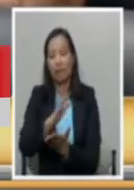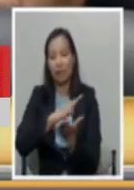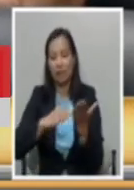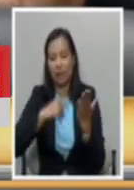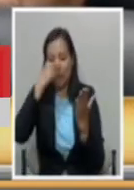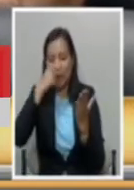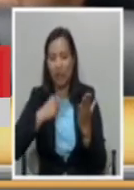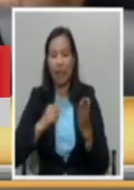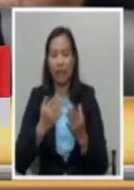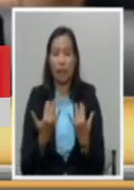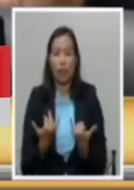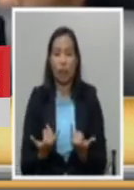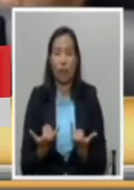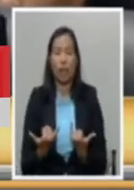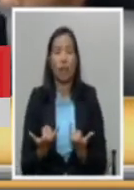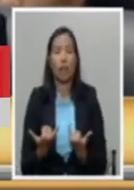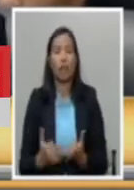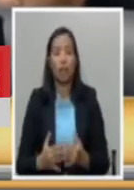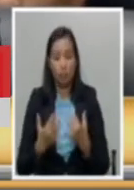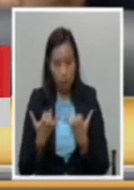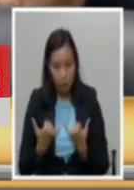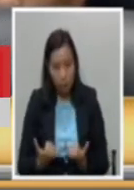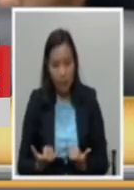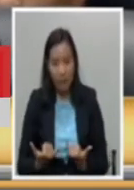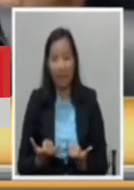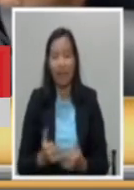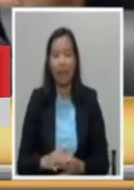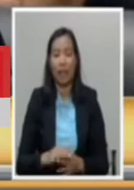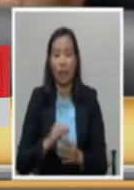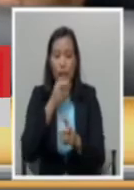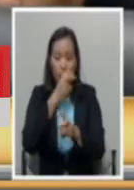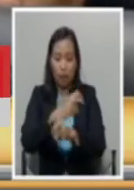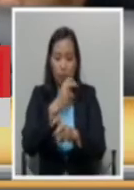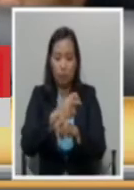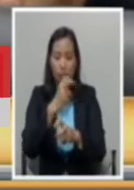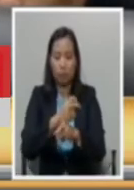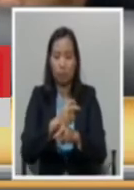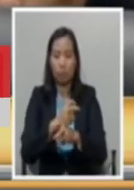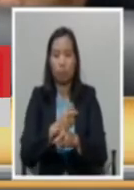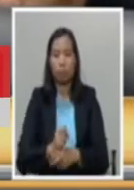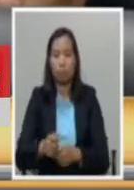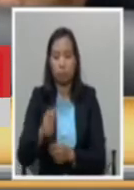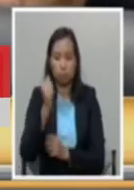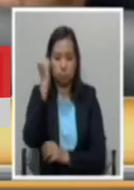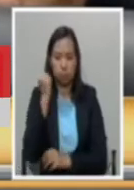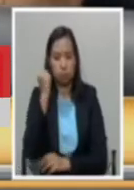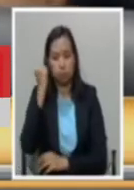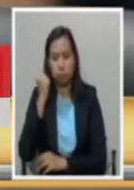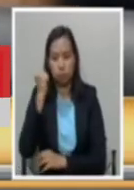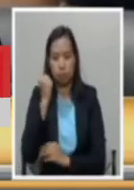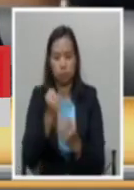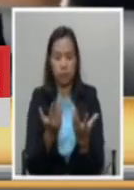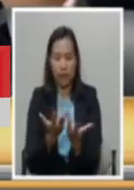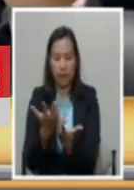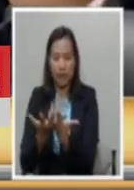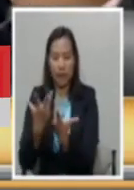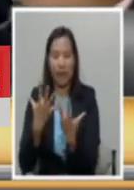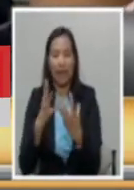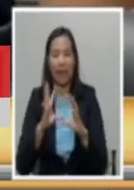ที่เดี๋ยวนี้ปัจจุบันนี้มันเต็มไปด้วยสารเคมียาปราบศัตรูพืชให้กลายเป็นผืนดิน